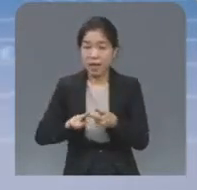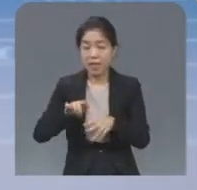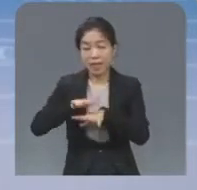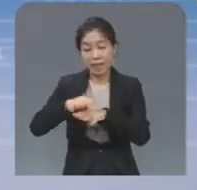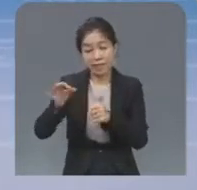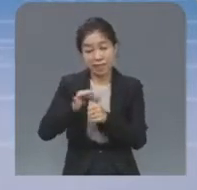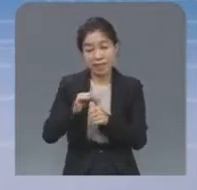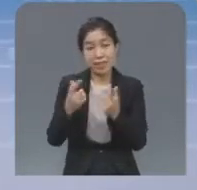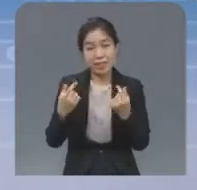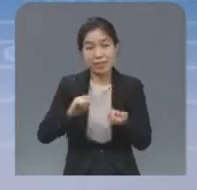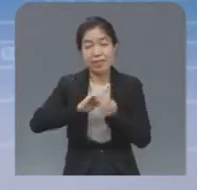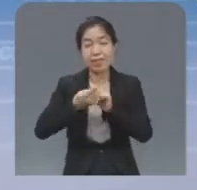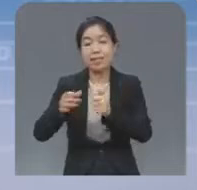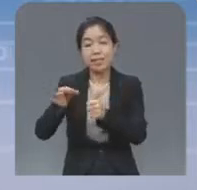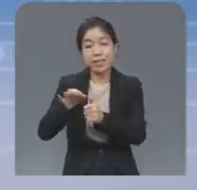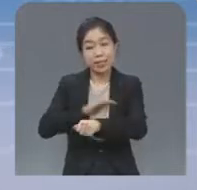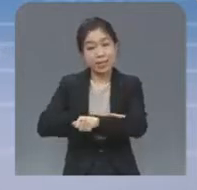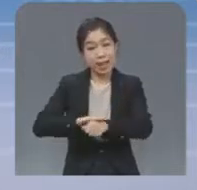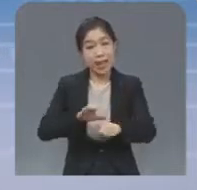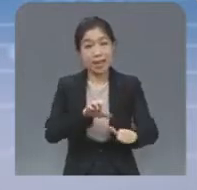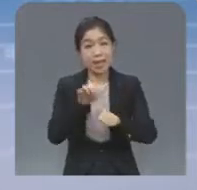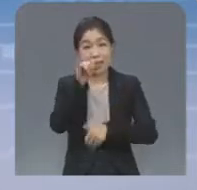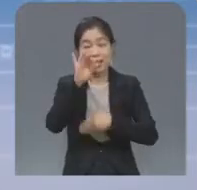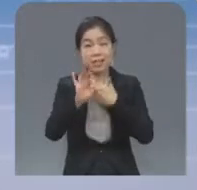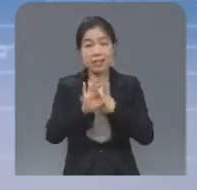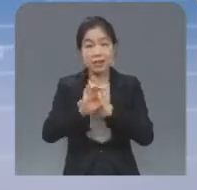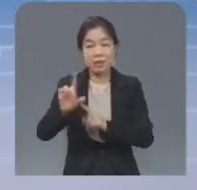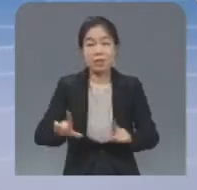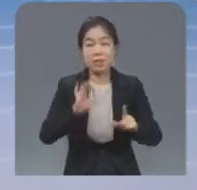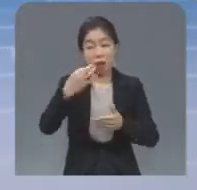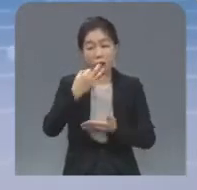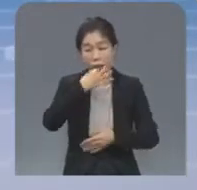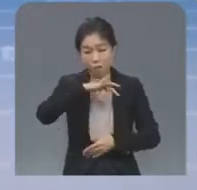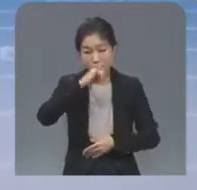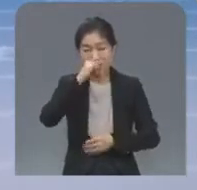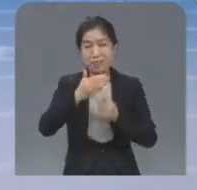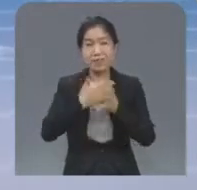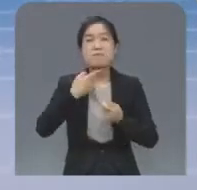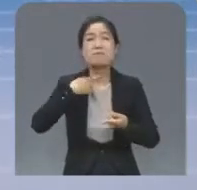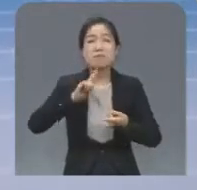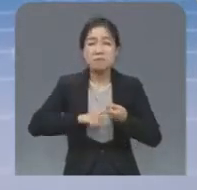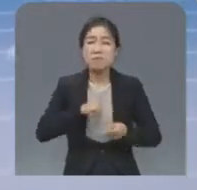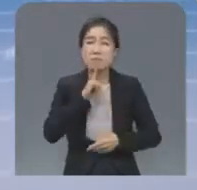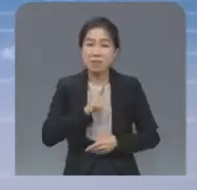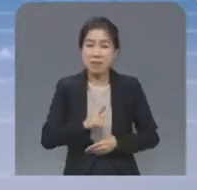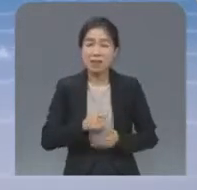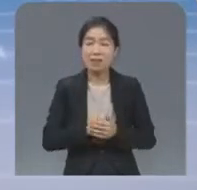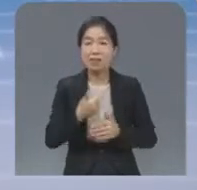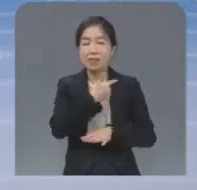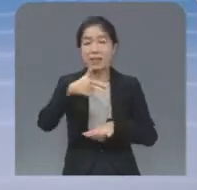농지연금 같은 대체연금을 잘 활용하면 생활비를 보탤 수 있어 만족도가 높다고 합니다.